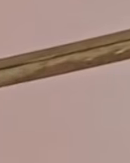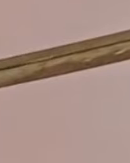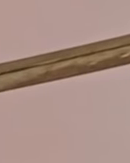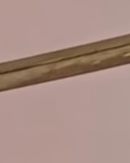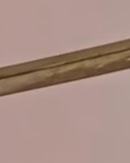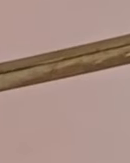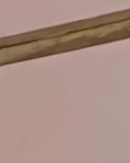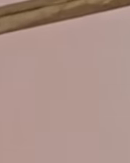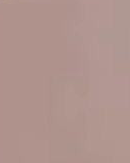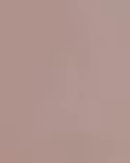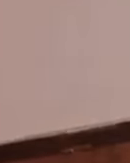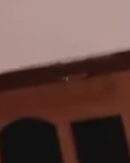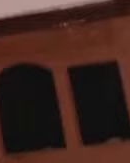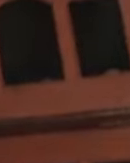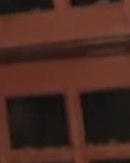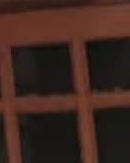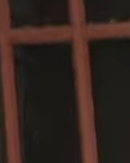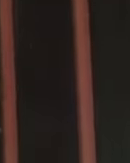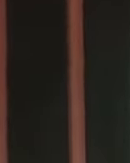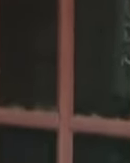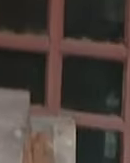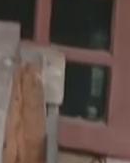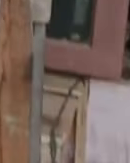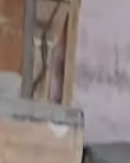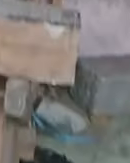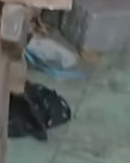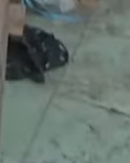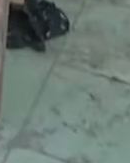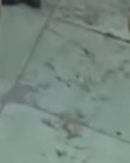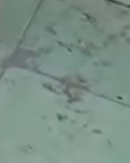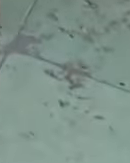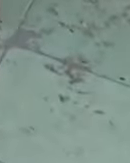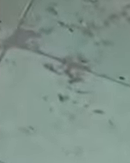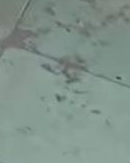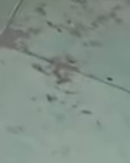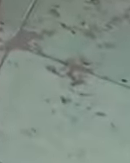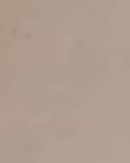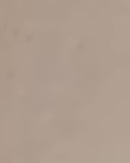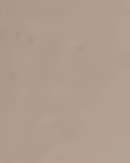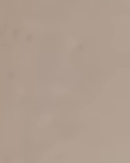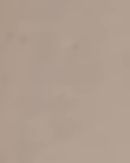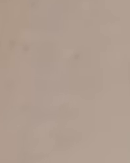ini kesulitan merenovasi rumah miliknya yang berada di Jalan Tambak Wedi Lama Kenjeran terhalang tiang listrik.